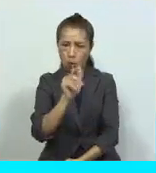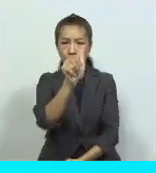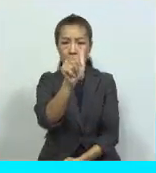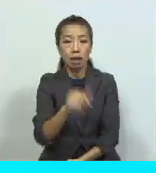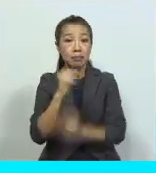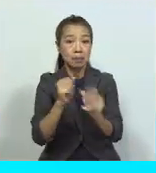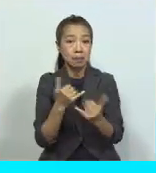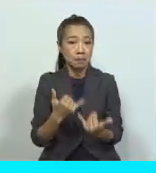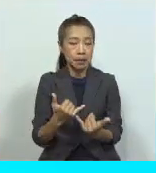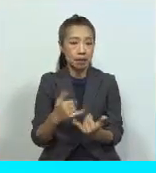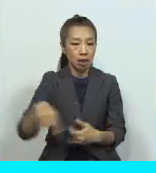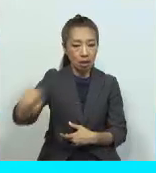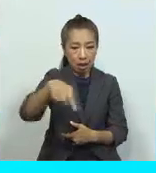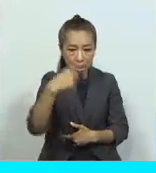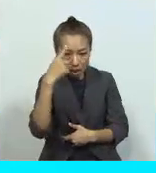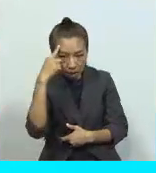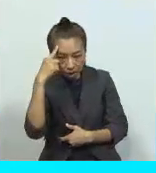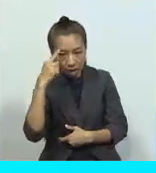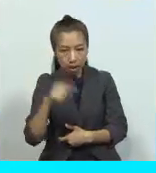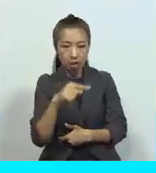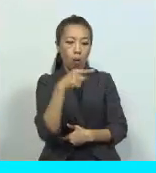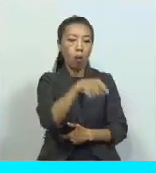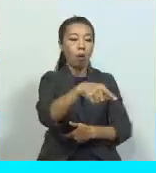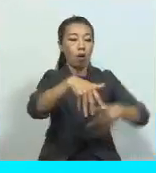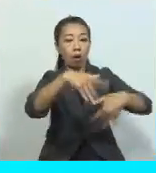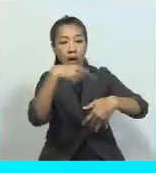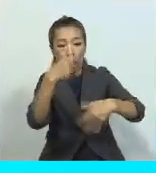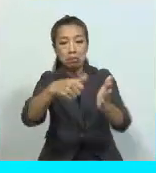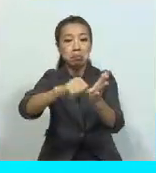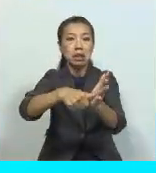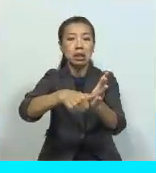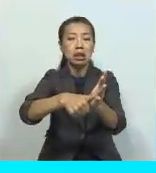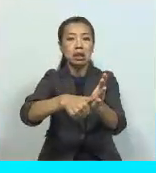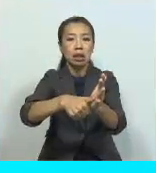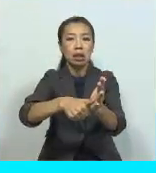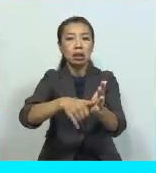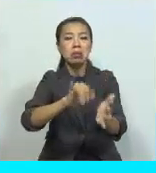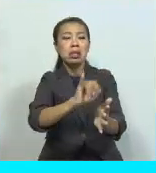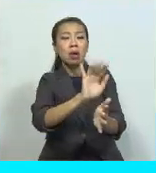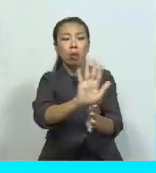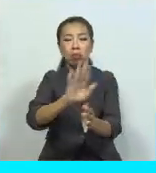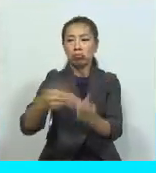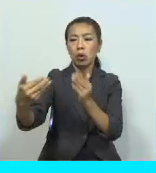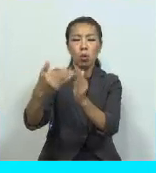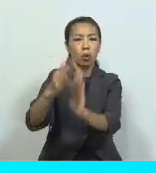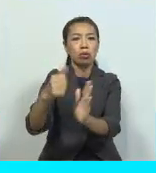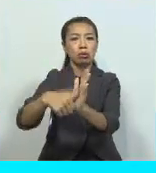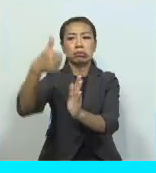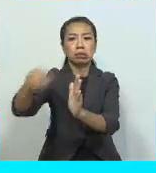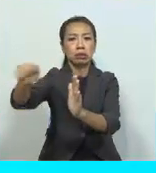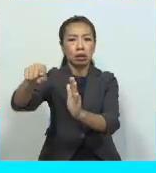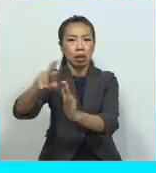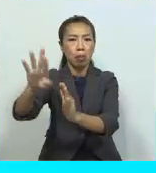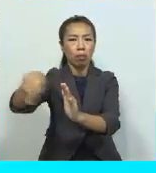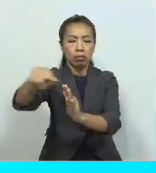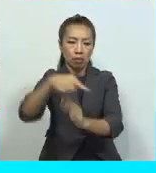ก็มุ่งเน้นที่จะปล่อยกับกลุ่มที่เป็นหนี้นอกระบบนะครับกลุ่มนี้นอกระบบที่เป็นผู้ถือบัตรสวัสดิการแห่งรั